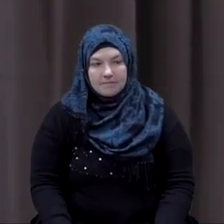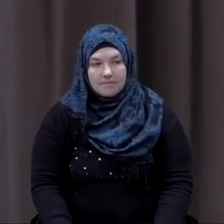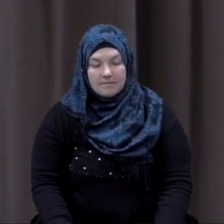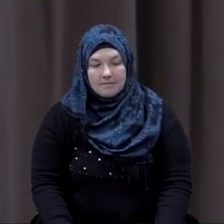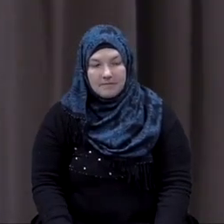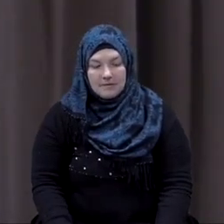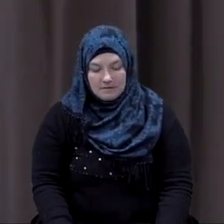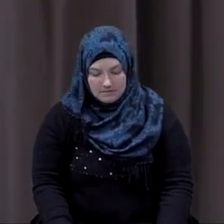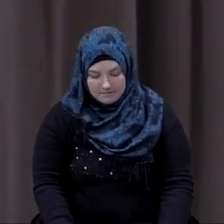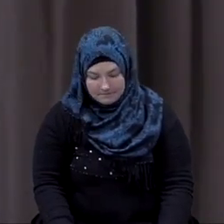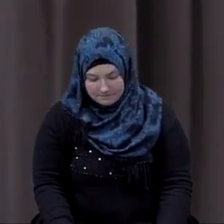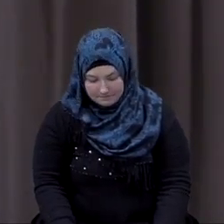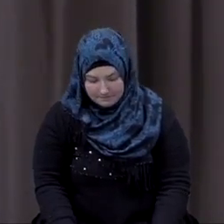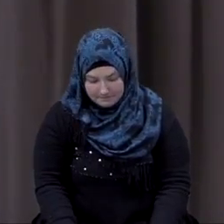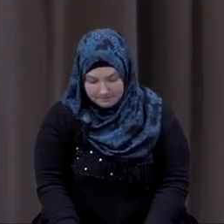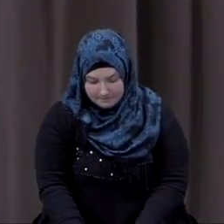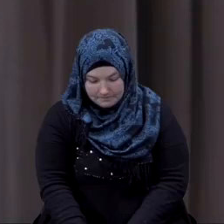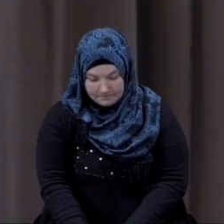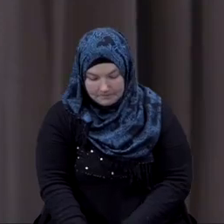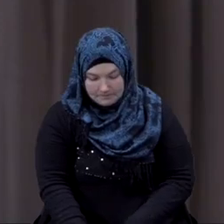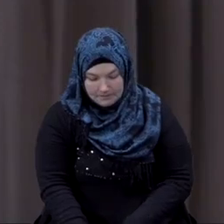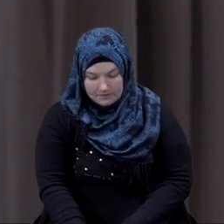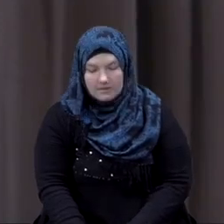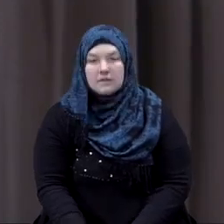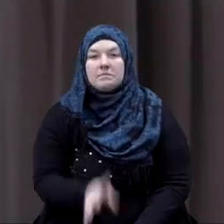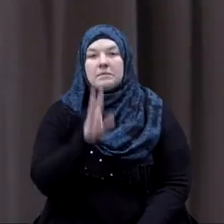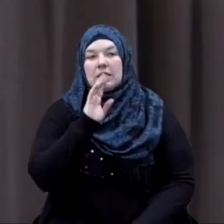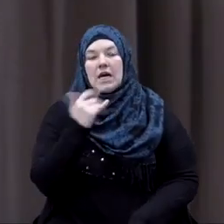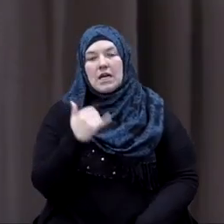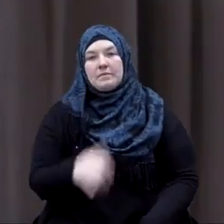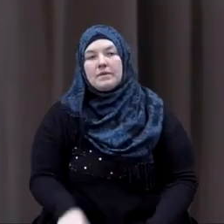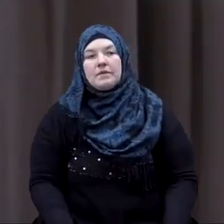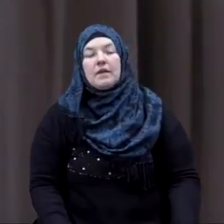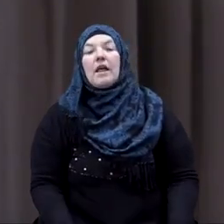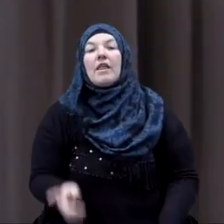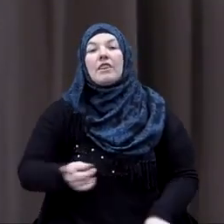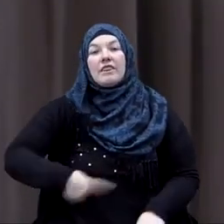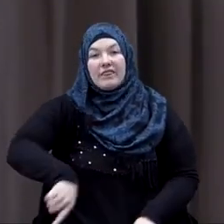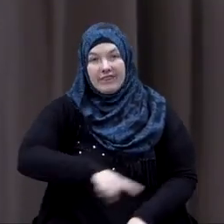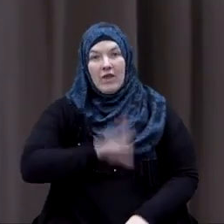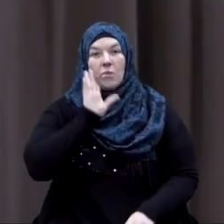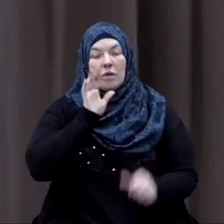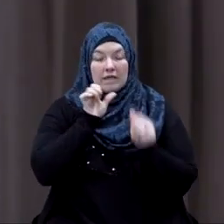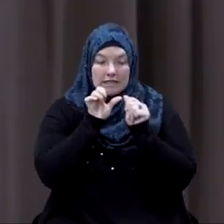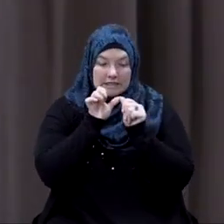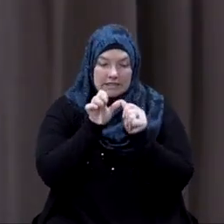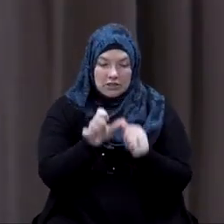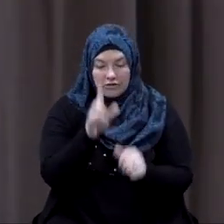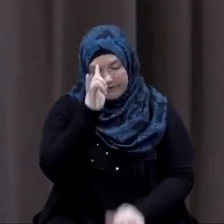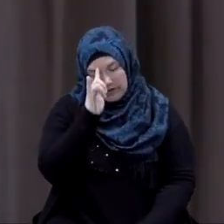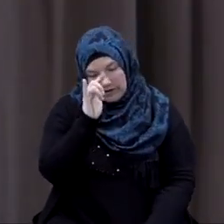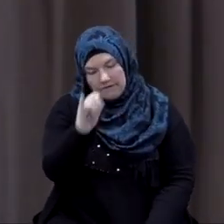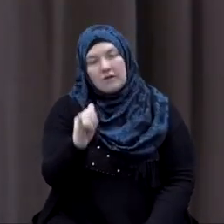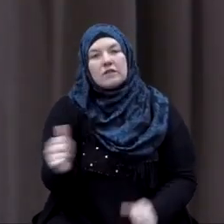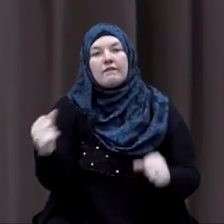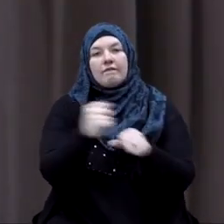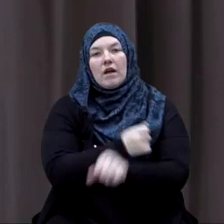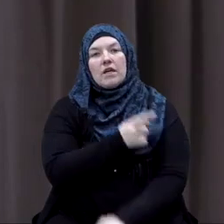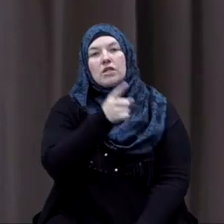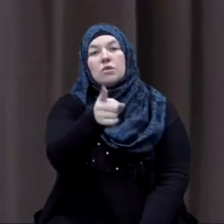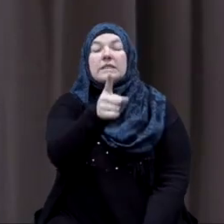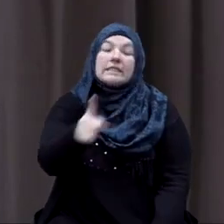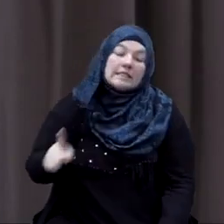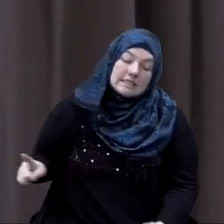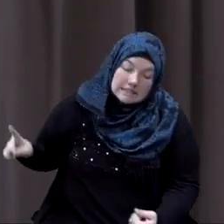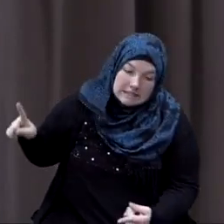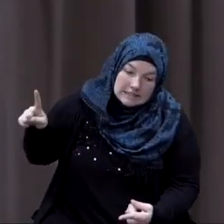حَتَّى يَرُدُّوكُمْ عَنْ دِينِكُمْ إِنِ اسْتَطَعُوا. They will continue forever to fight you